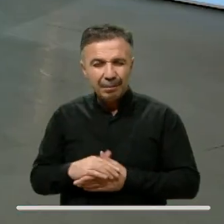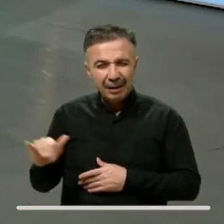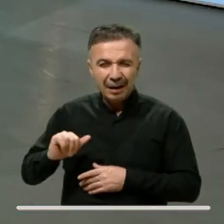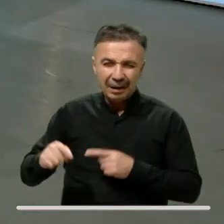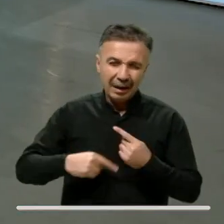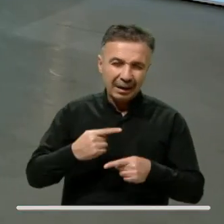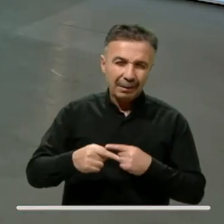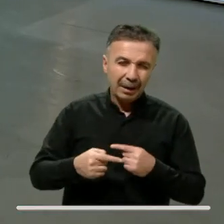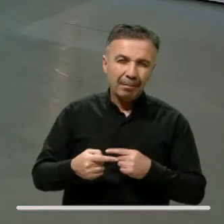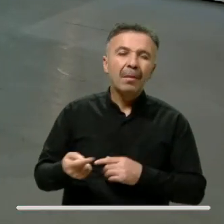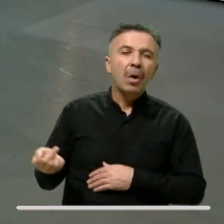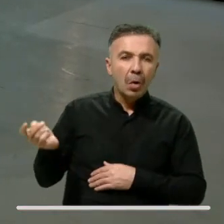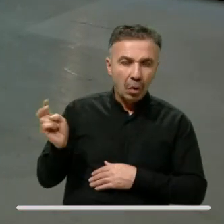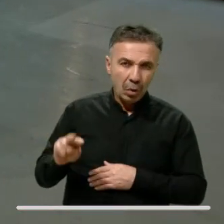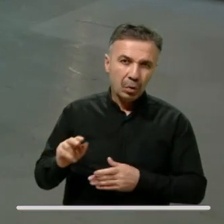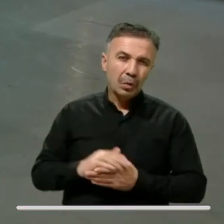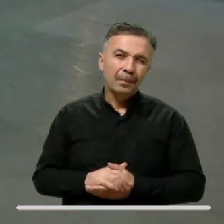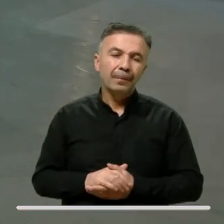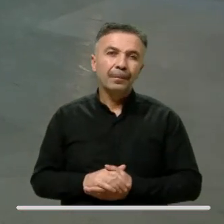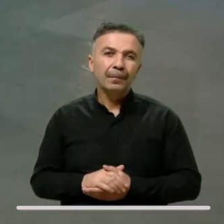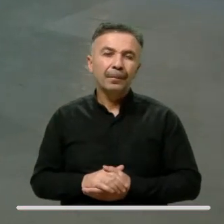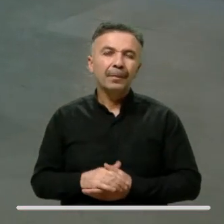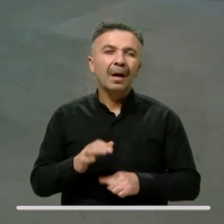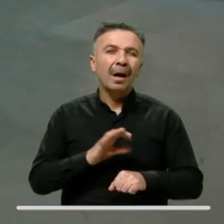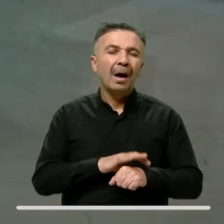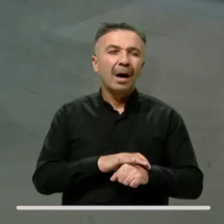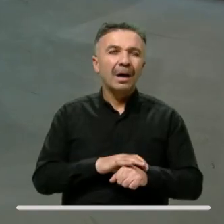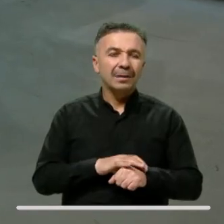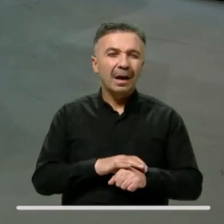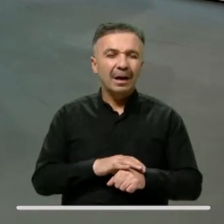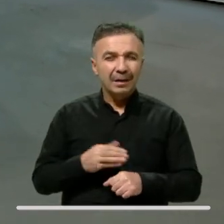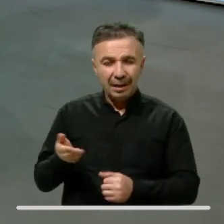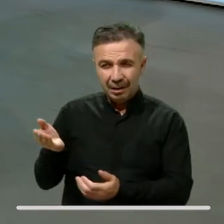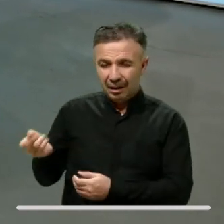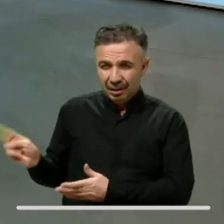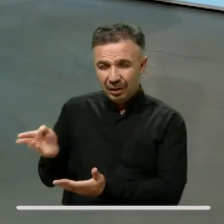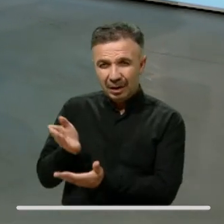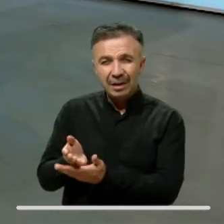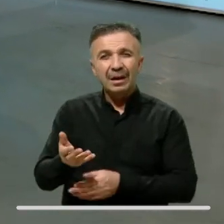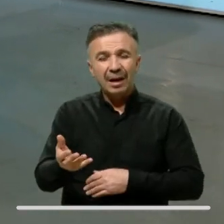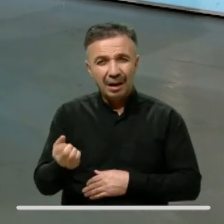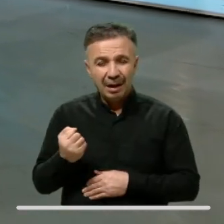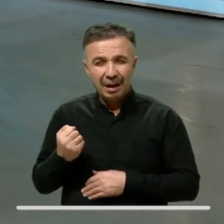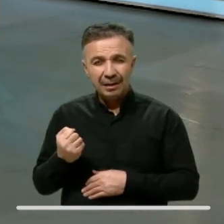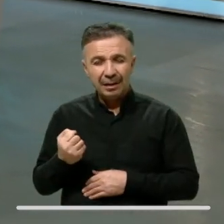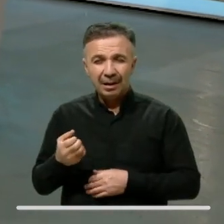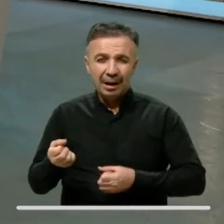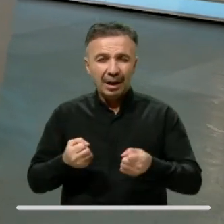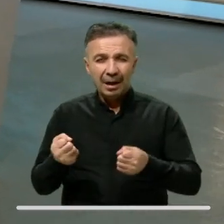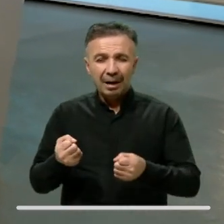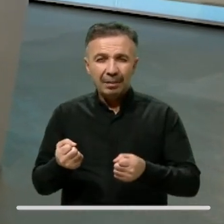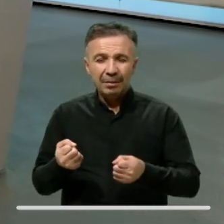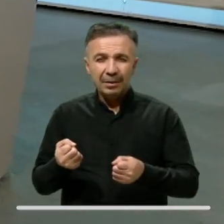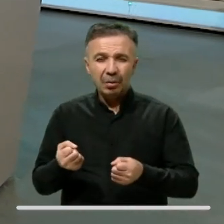oldu. Evet. Efendime söyleyeyim. Hastaneden aldık, güzelim yıkadık. Arabamıza koyduk,